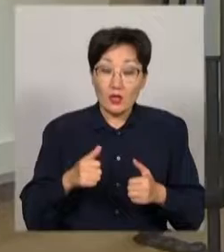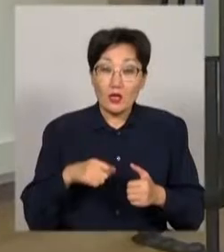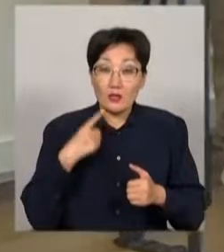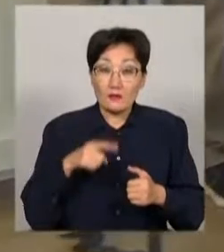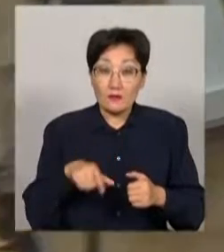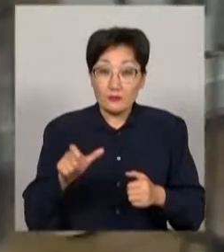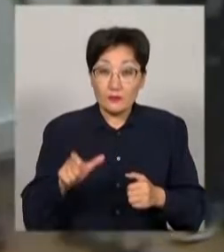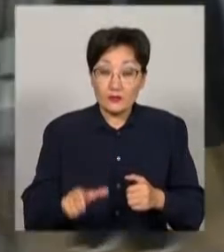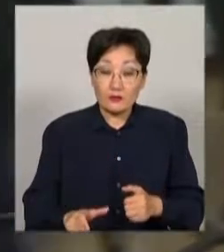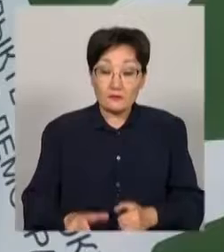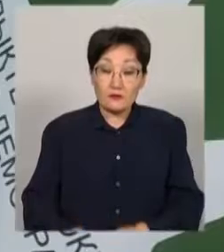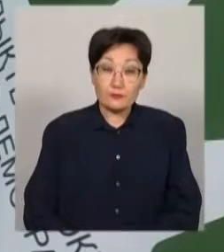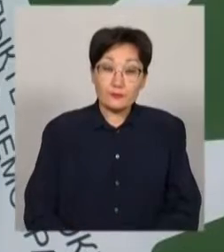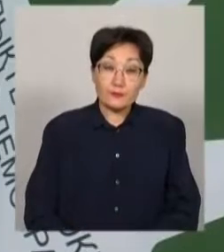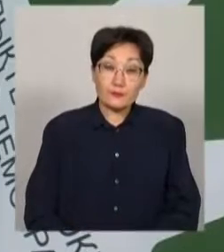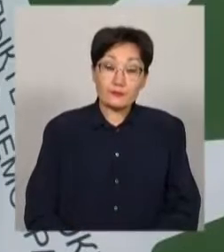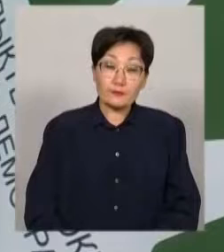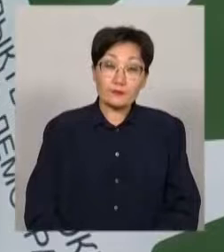Бектаев.